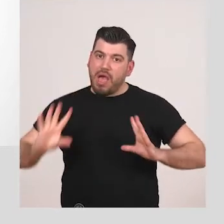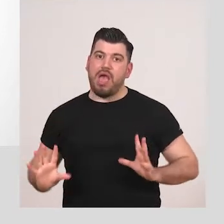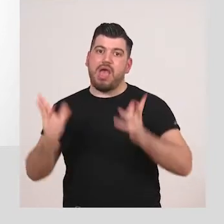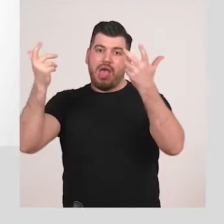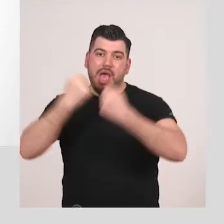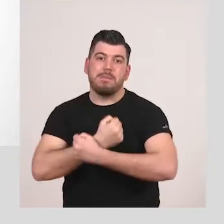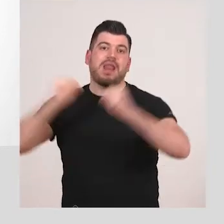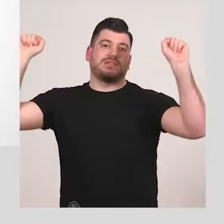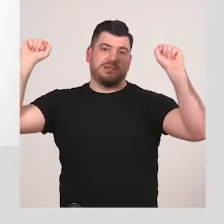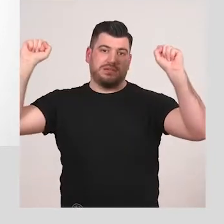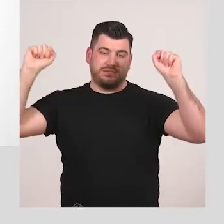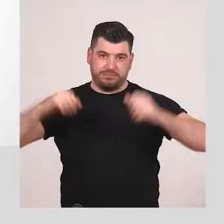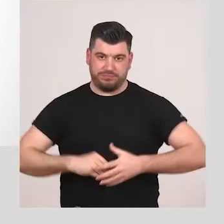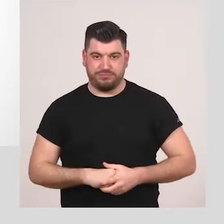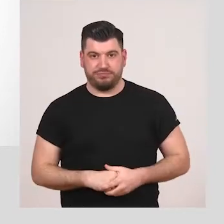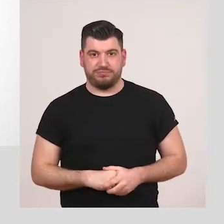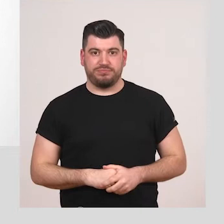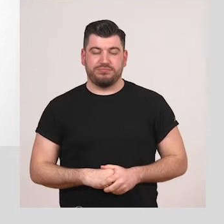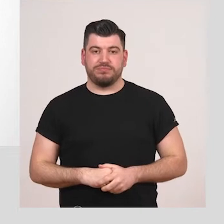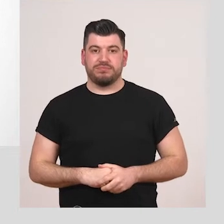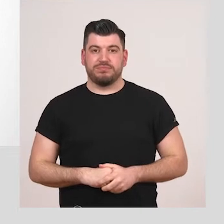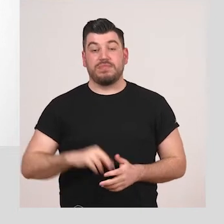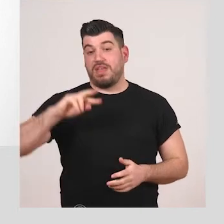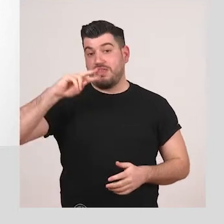Και προχωράμε στη δεύτερη ερώτηση.